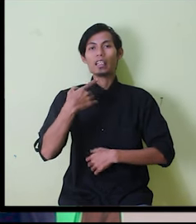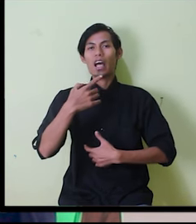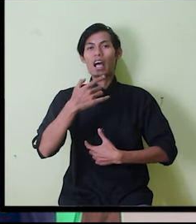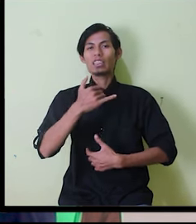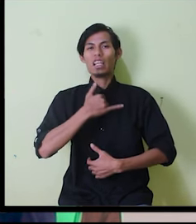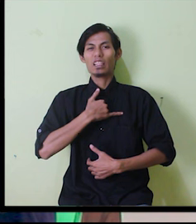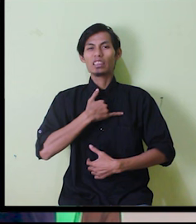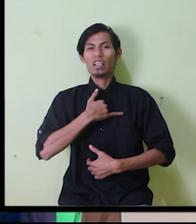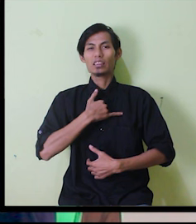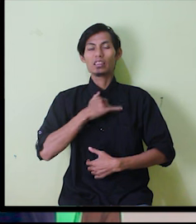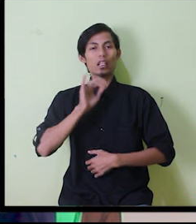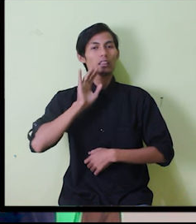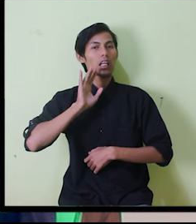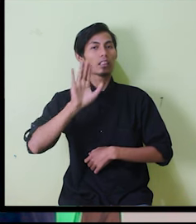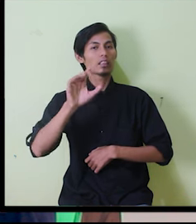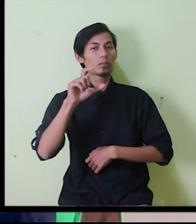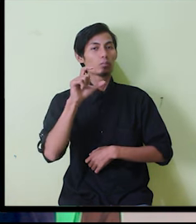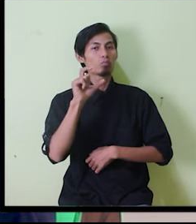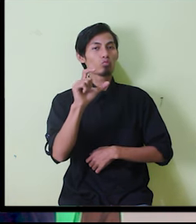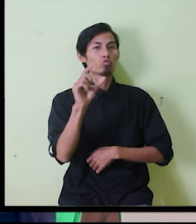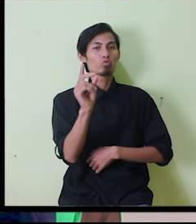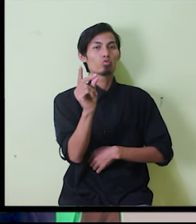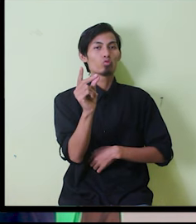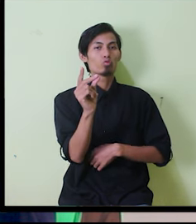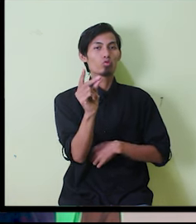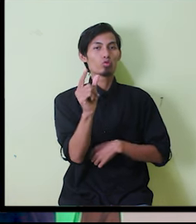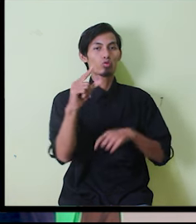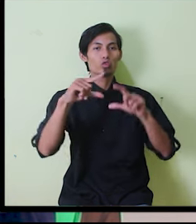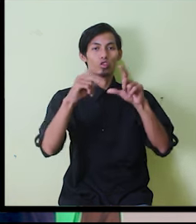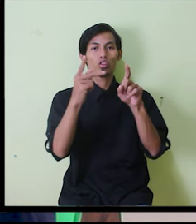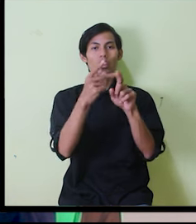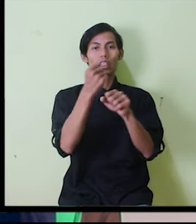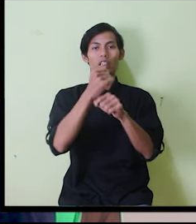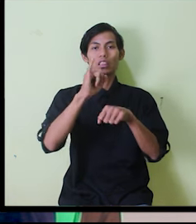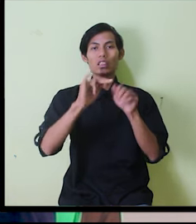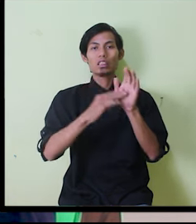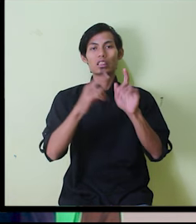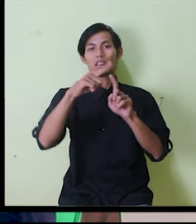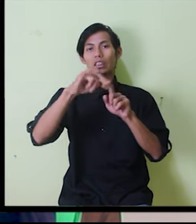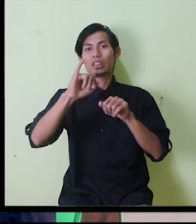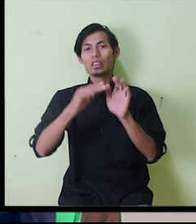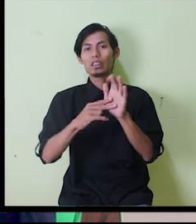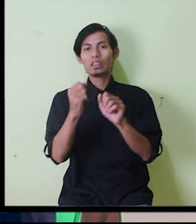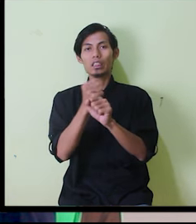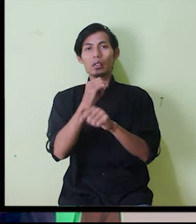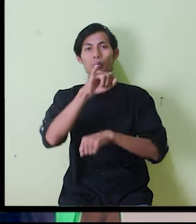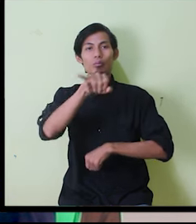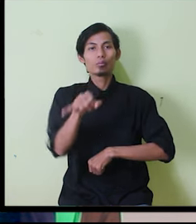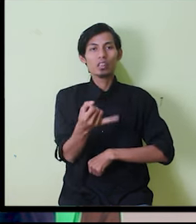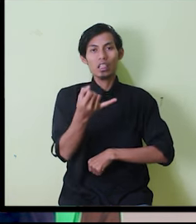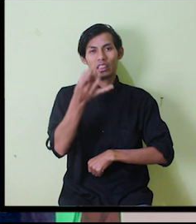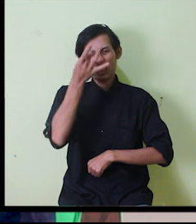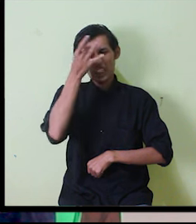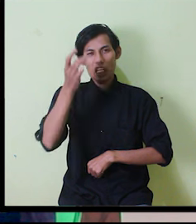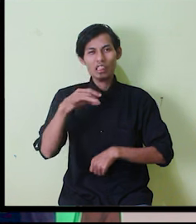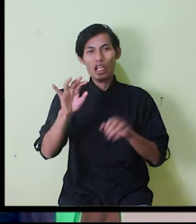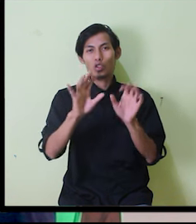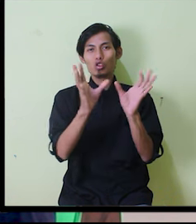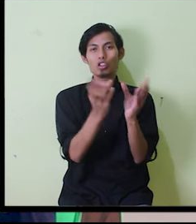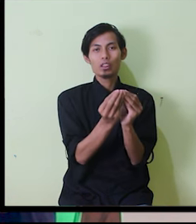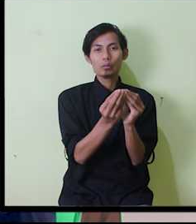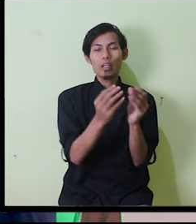cura Grinting akan menjadi sebuah keluran yang inklusif Amin artinya apa bahwa teman-teman di fabel di sini itu